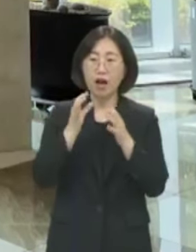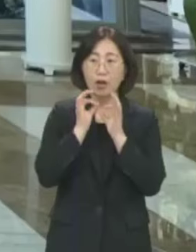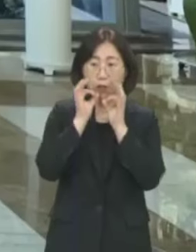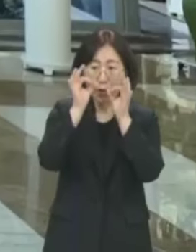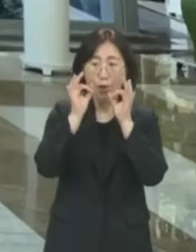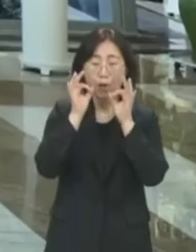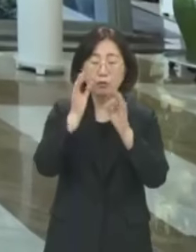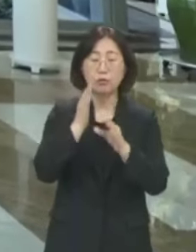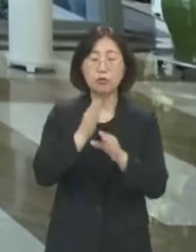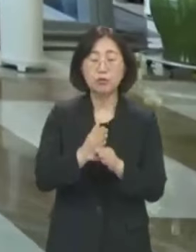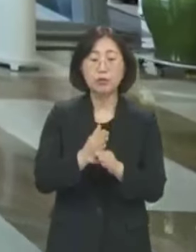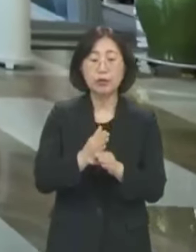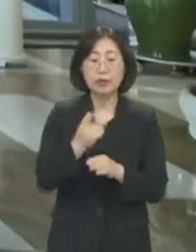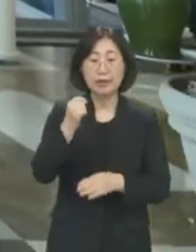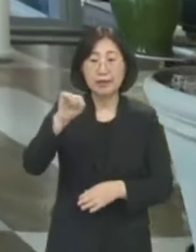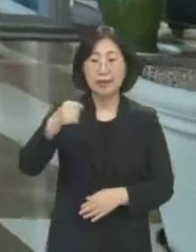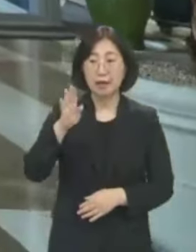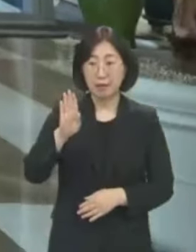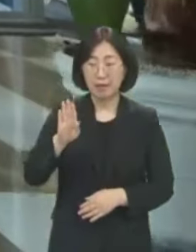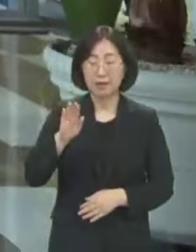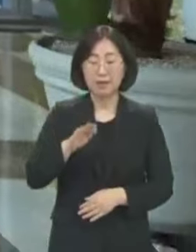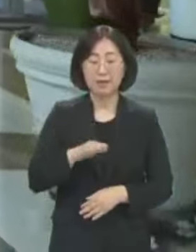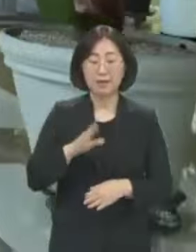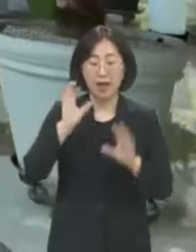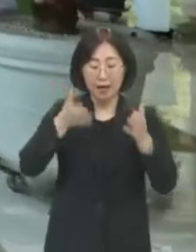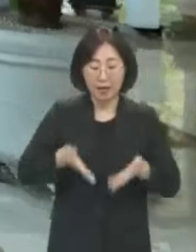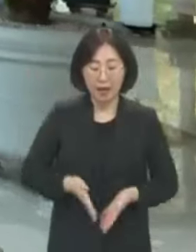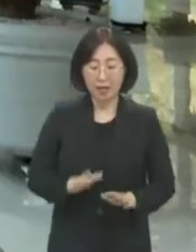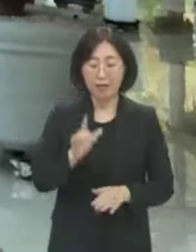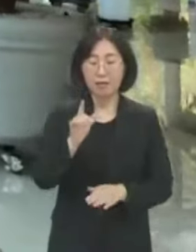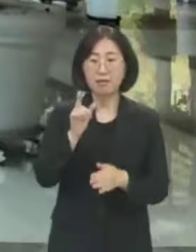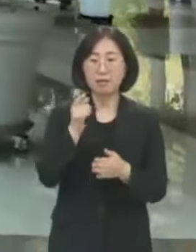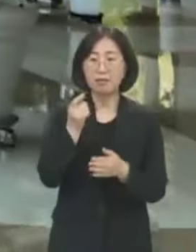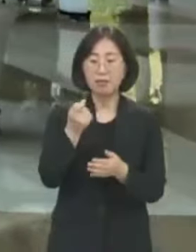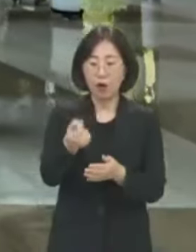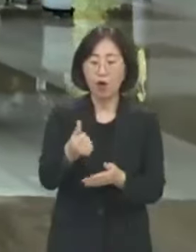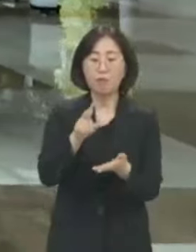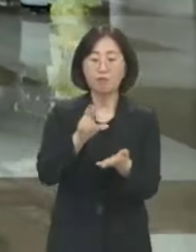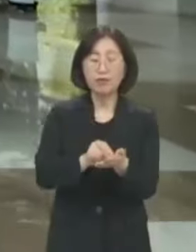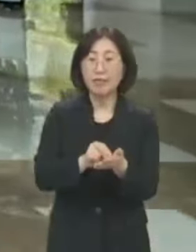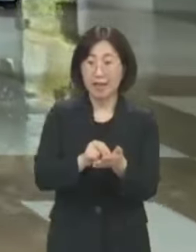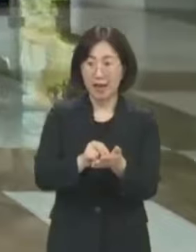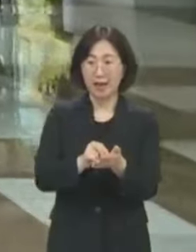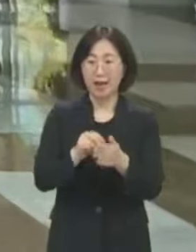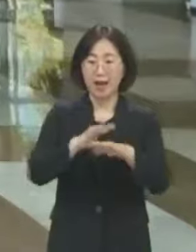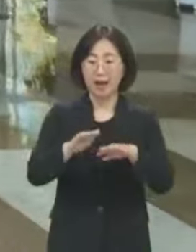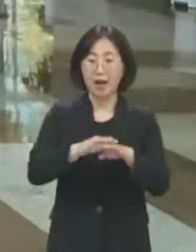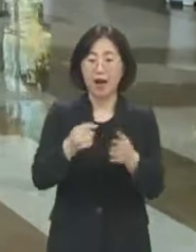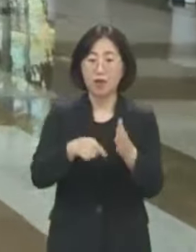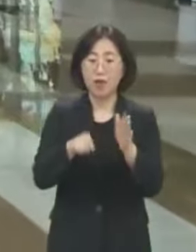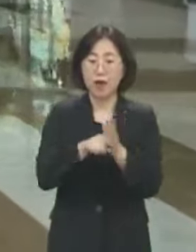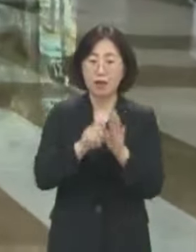있는데요. TJB는 저출산 문제를 해결하기 위해선 가장 먼저 아이를 낳기로 결심한 부부들의 이야기에 귀를 기울여야